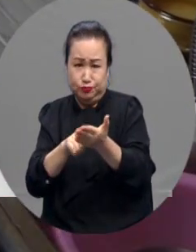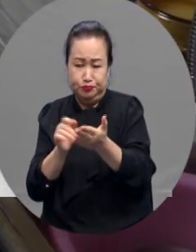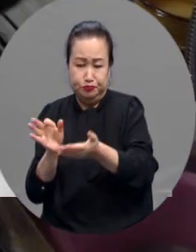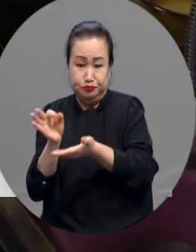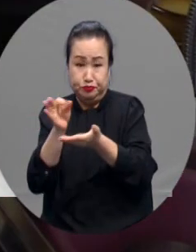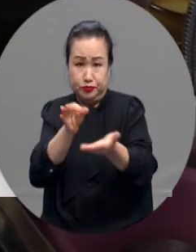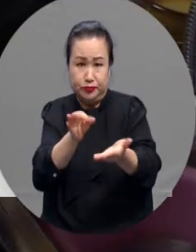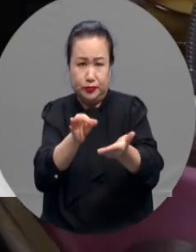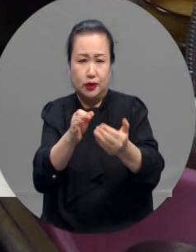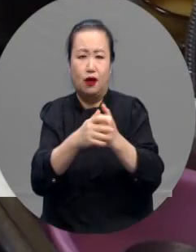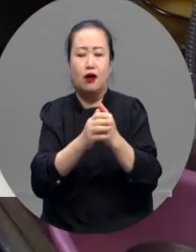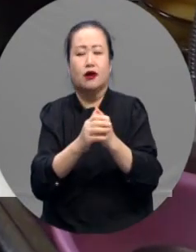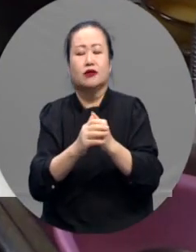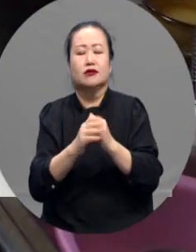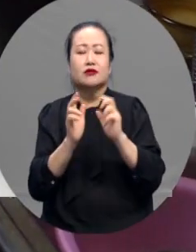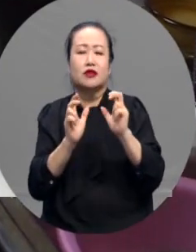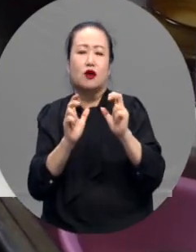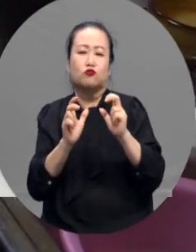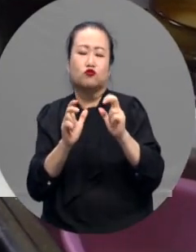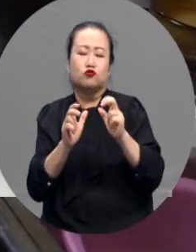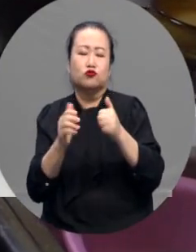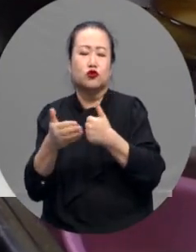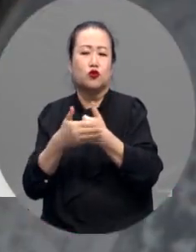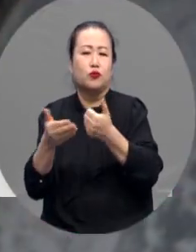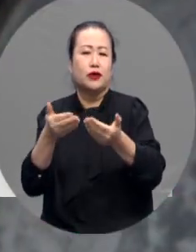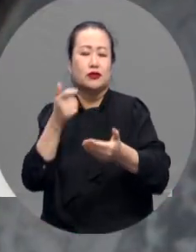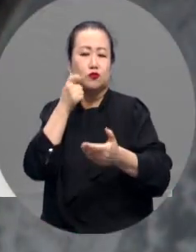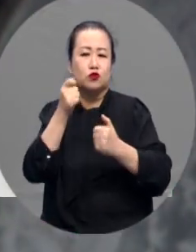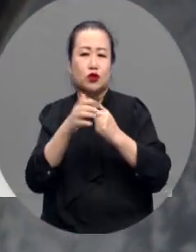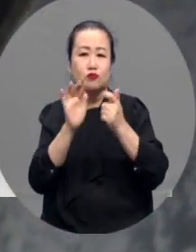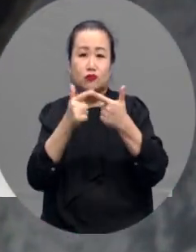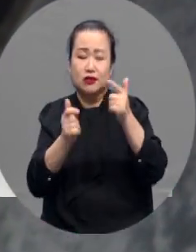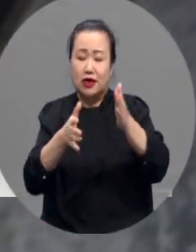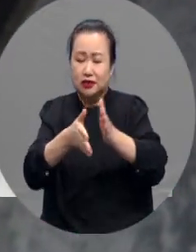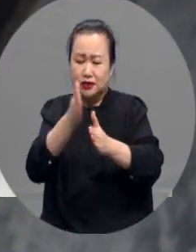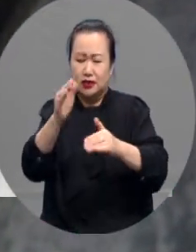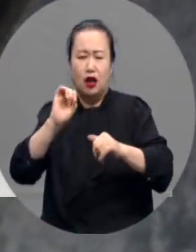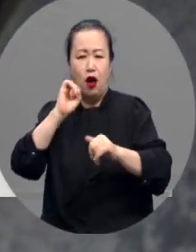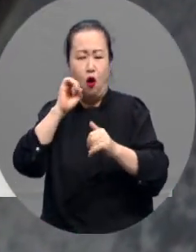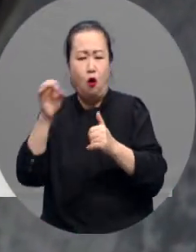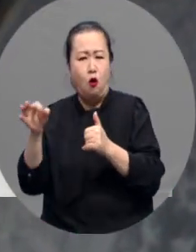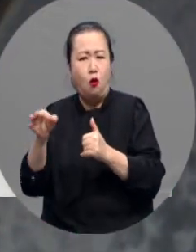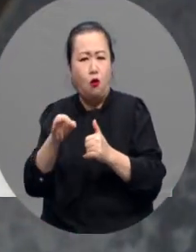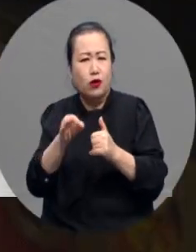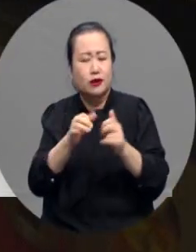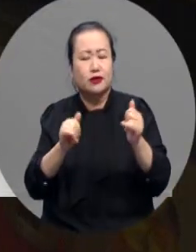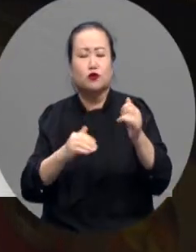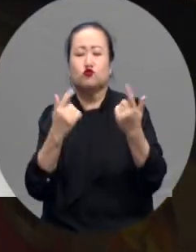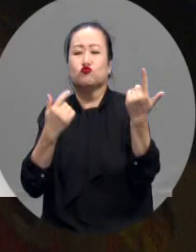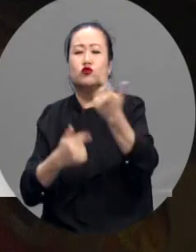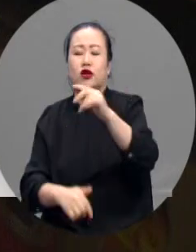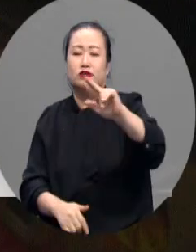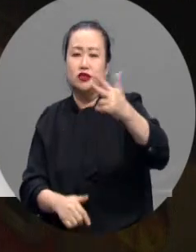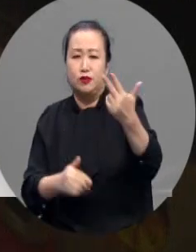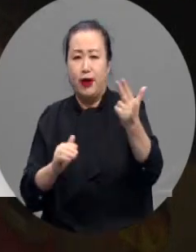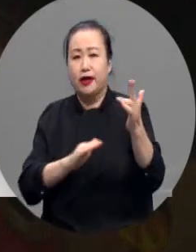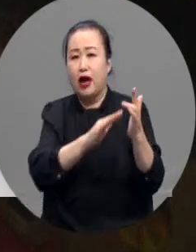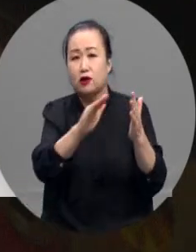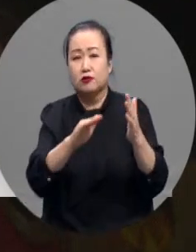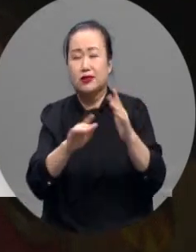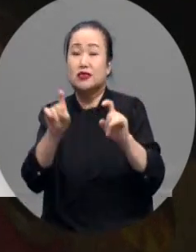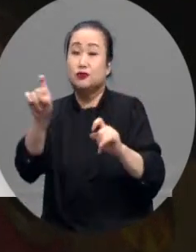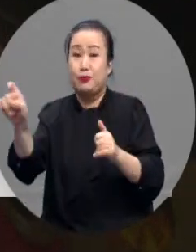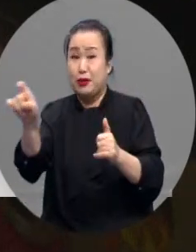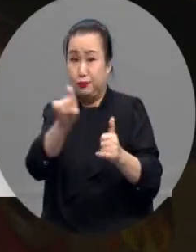대상은 정부 난방비 지원 혜택을 받지 못하는 부산시내 저소득층 6,700가구이며 지원금은